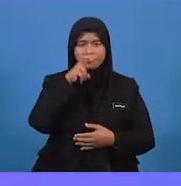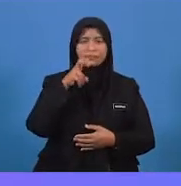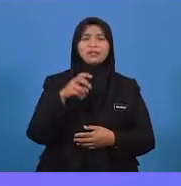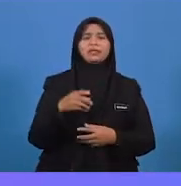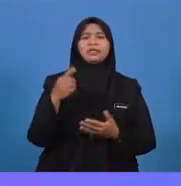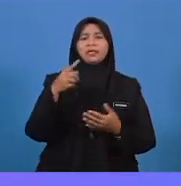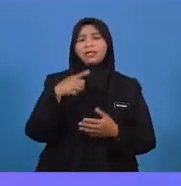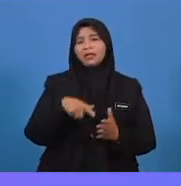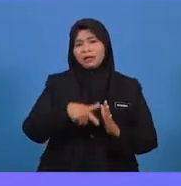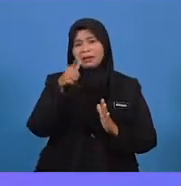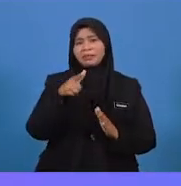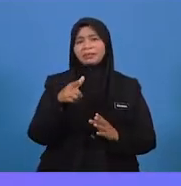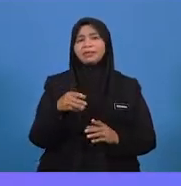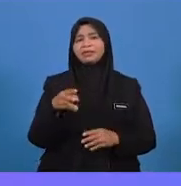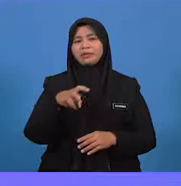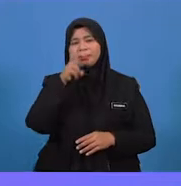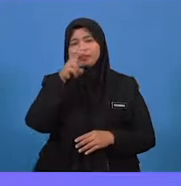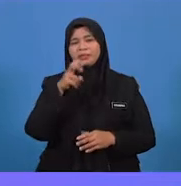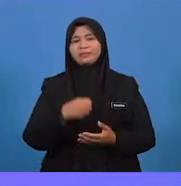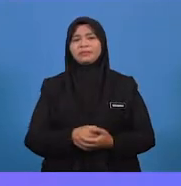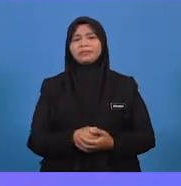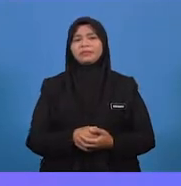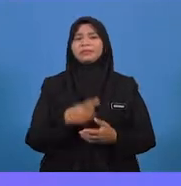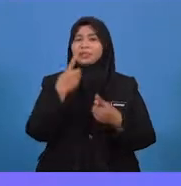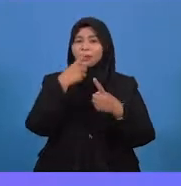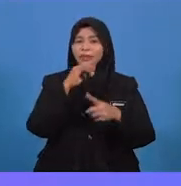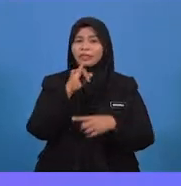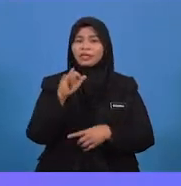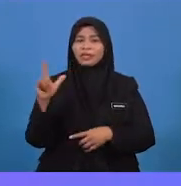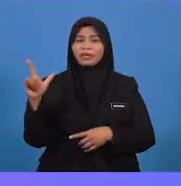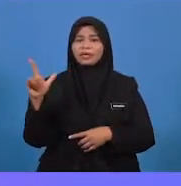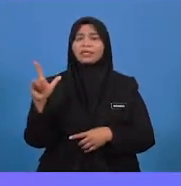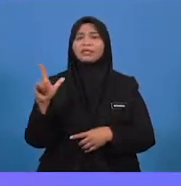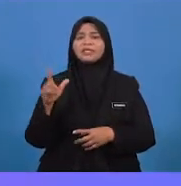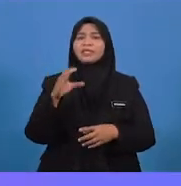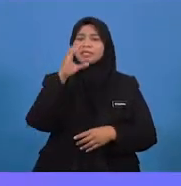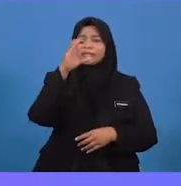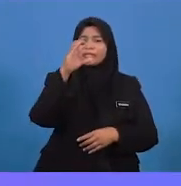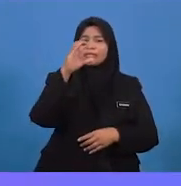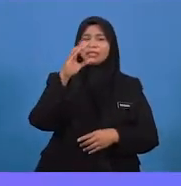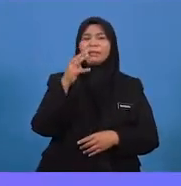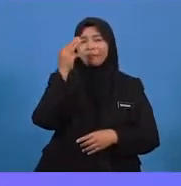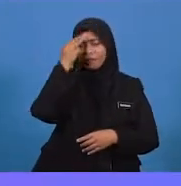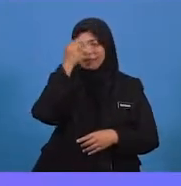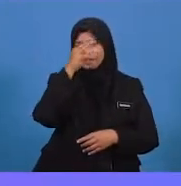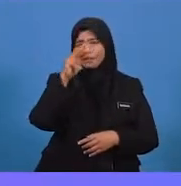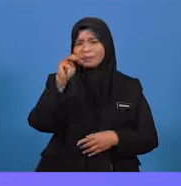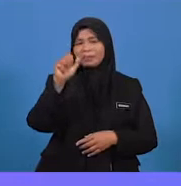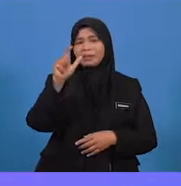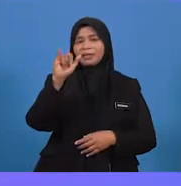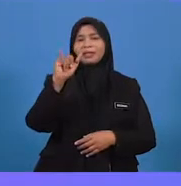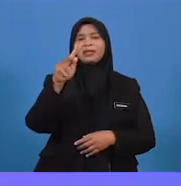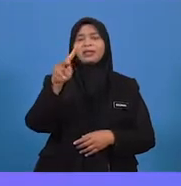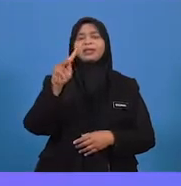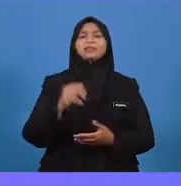garang daripada malaikat Israel tadi. Jawapannya ialah C. Malaikat